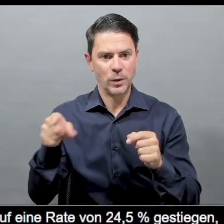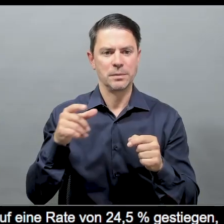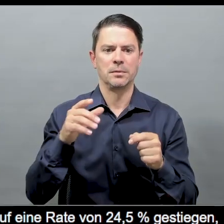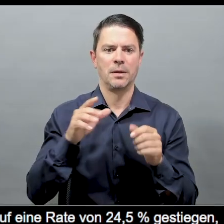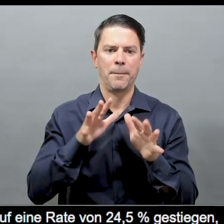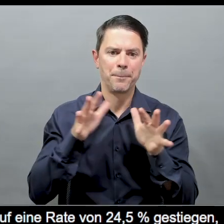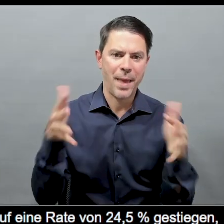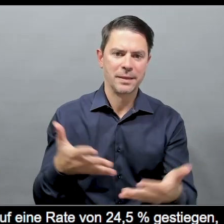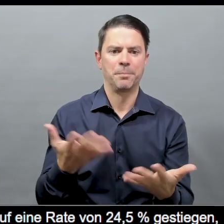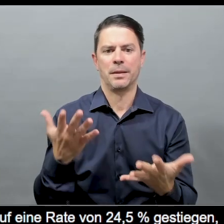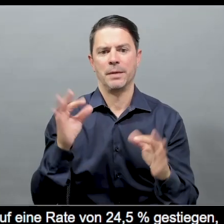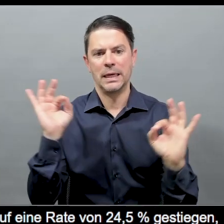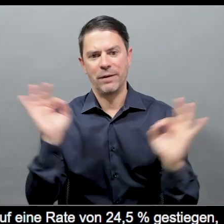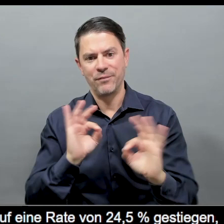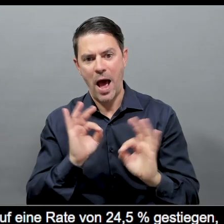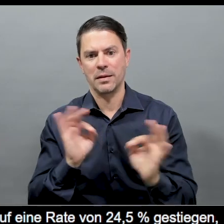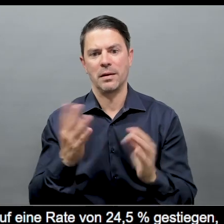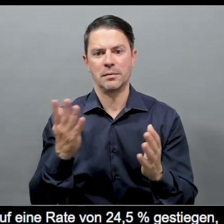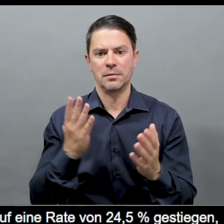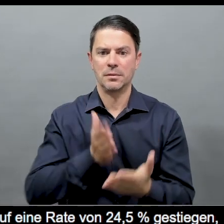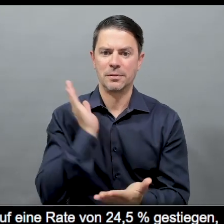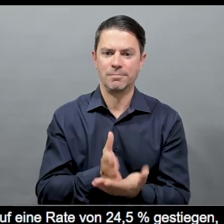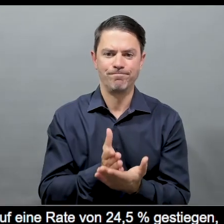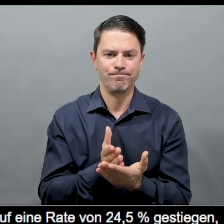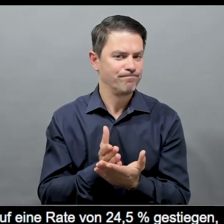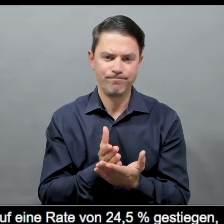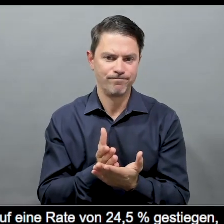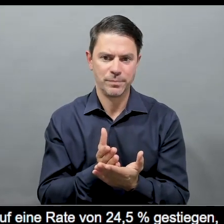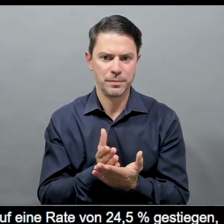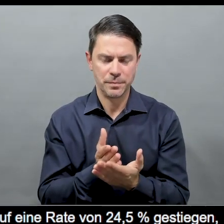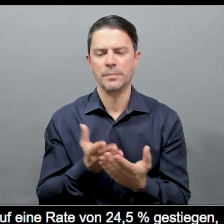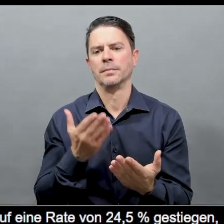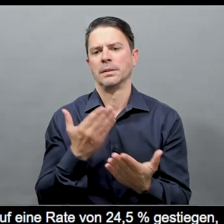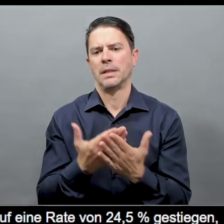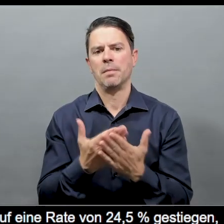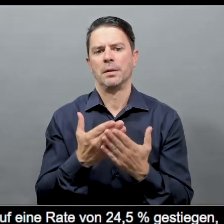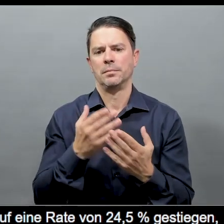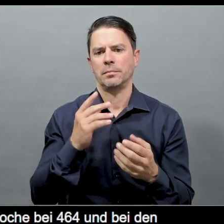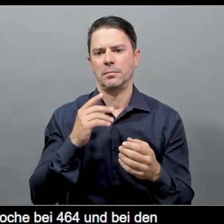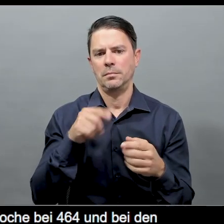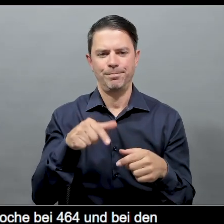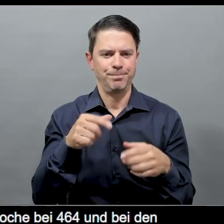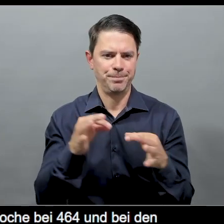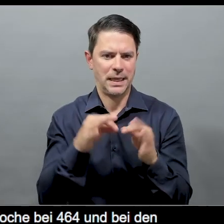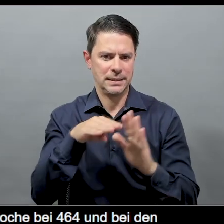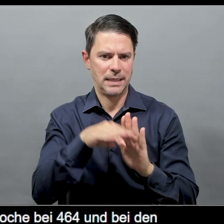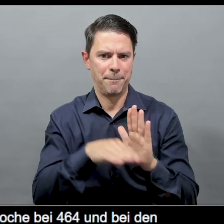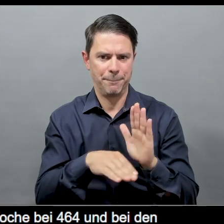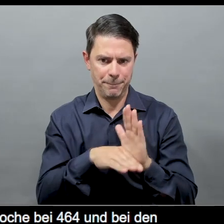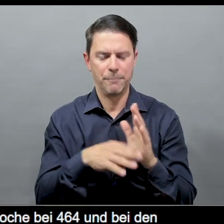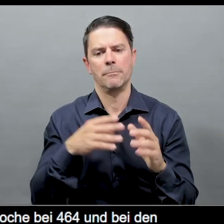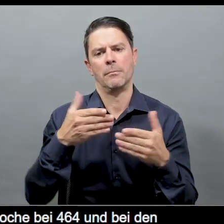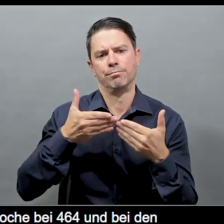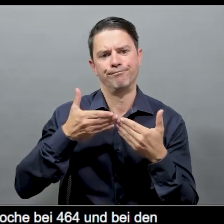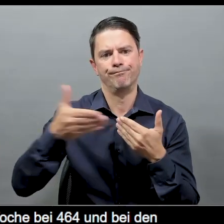also auch Omikron-Untervarianten BA.1 und BA.4.5 vorhanden und sind auch bereits ausgelaufen. Das heißt,